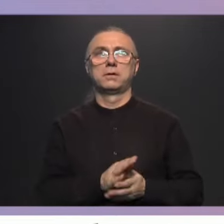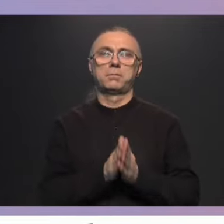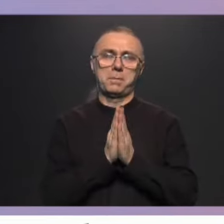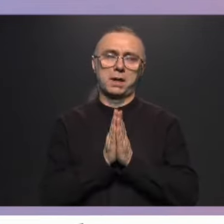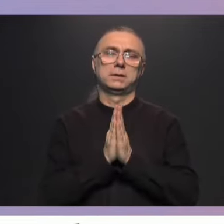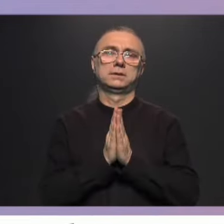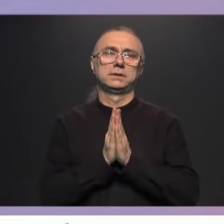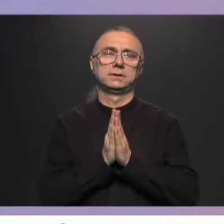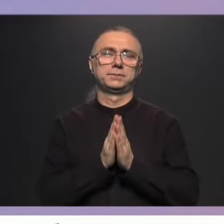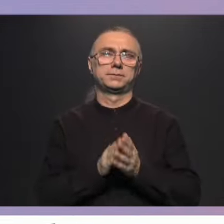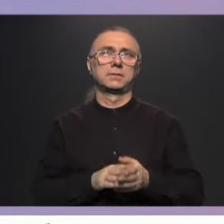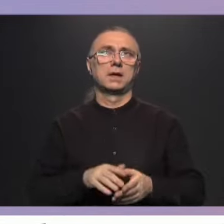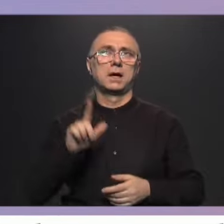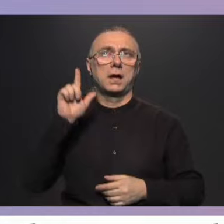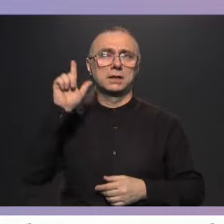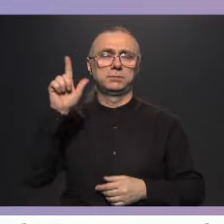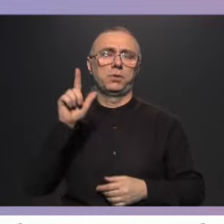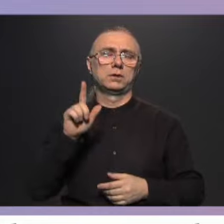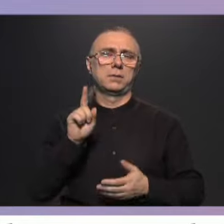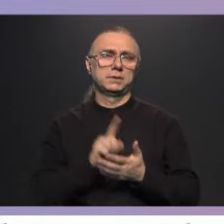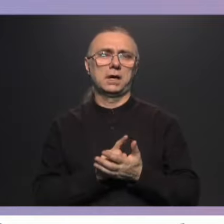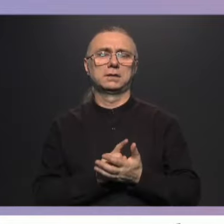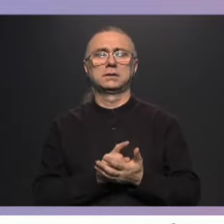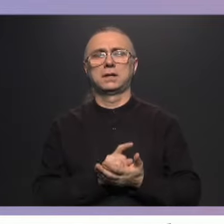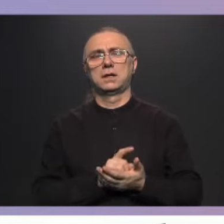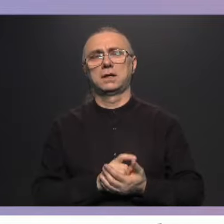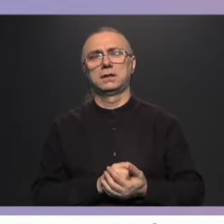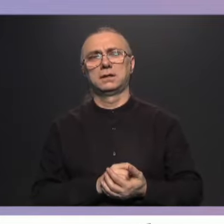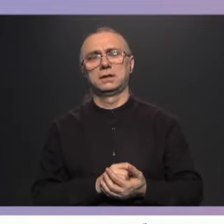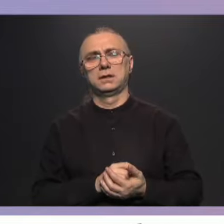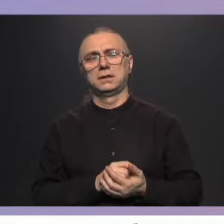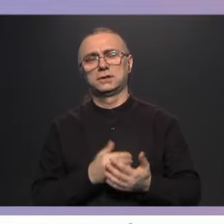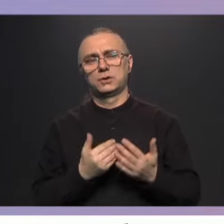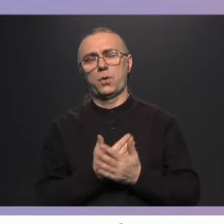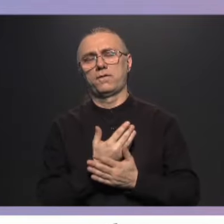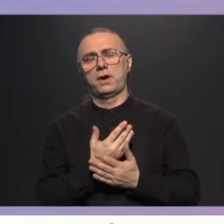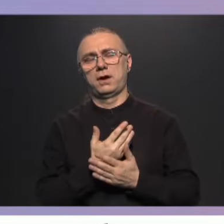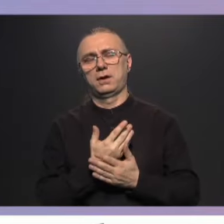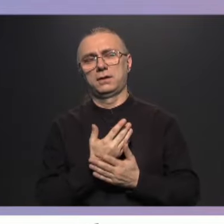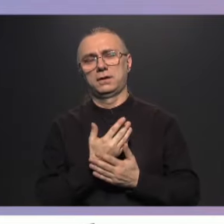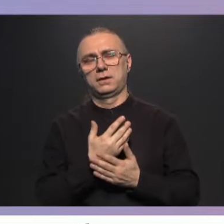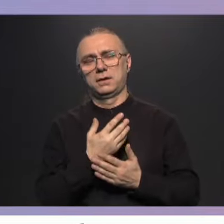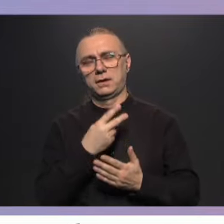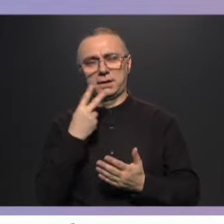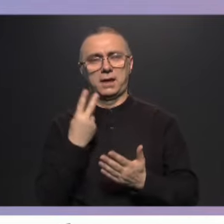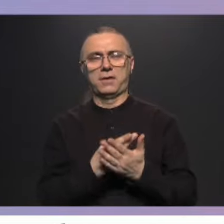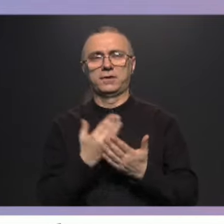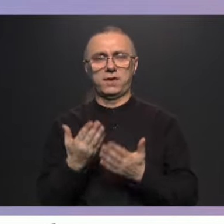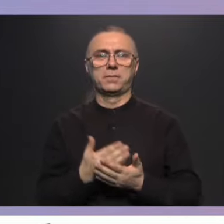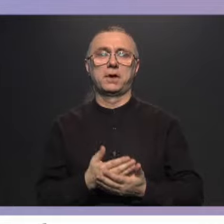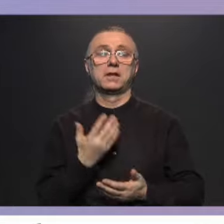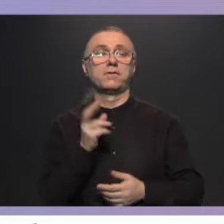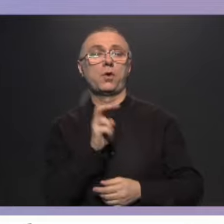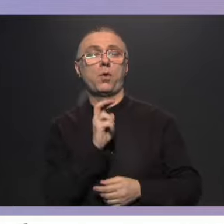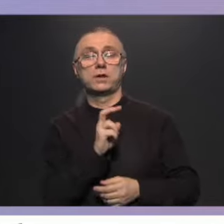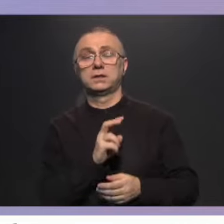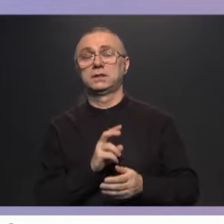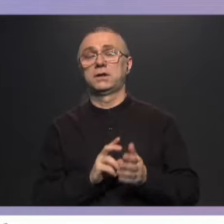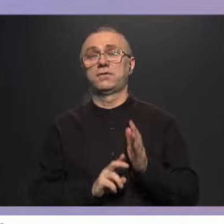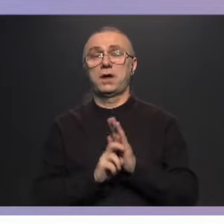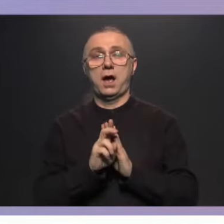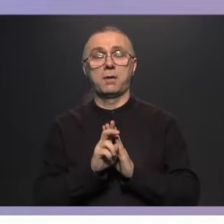на молитву. Господь вам обязательно ее снова явит, так скажем. Но если вы ходите исключительно для того, чтобы ее